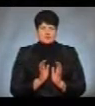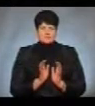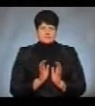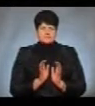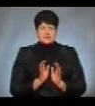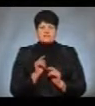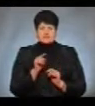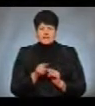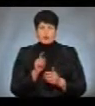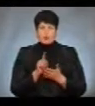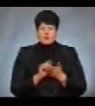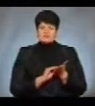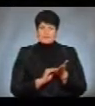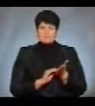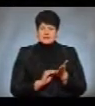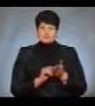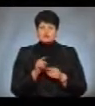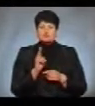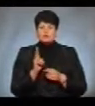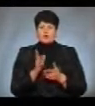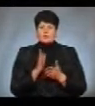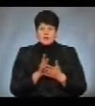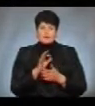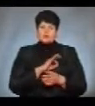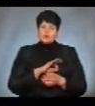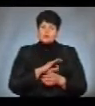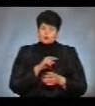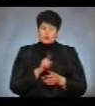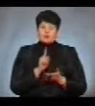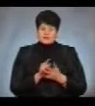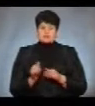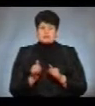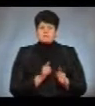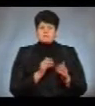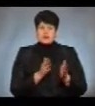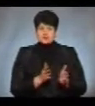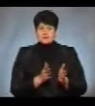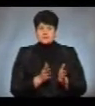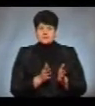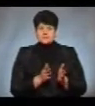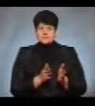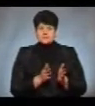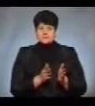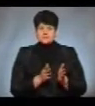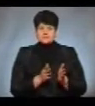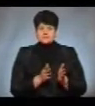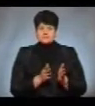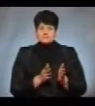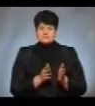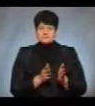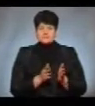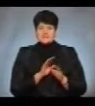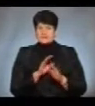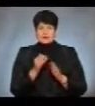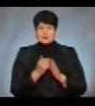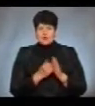так в тих обов'язках записано, що саме хто володіє чи користується, повинен і забезпечувати. Ну, ні програмами,